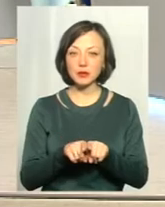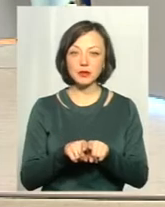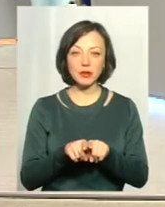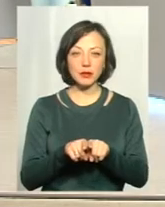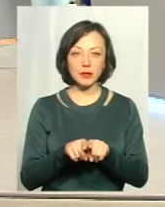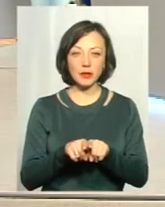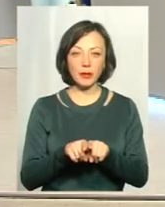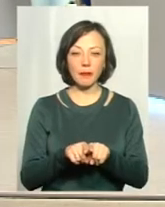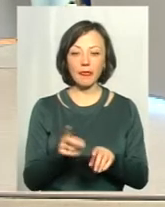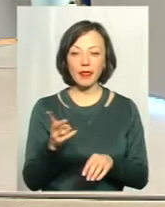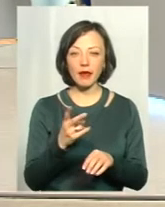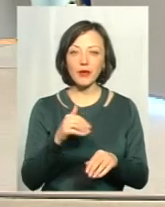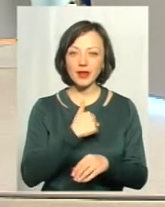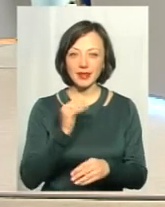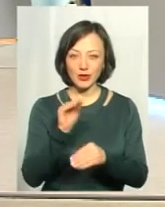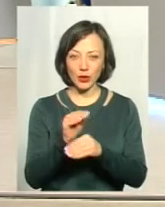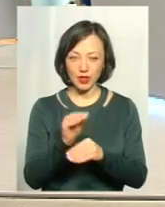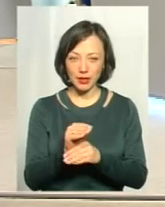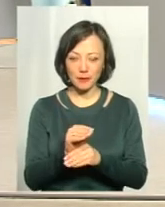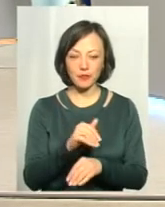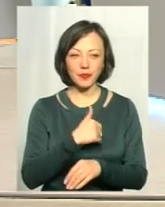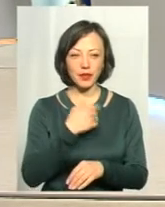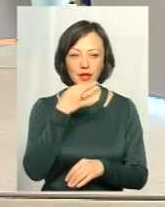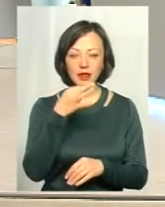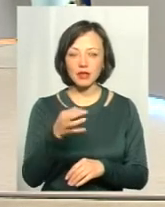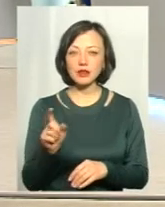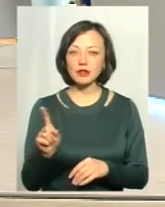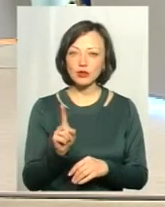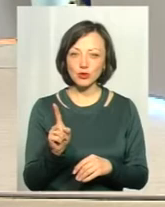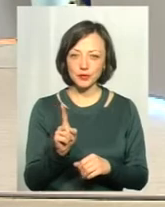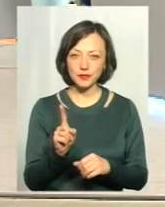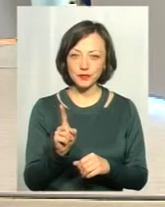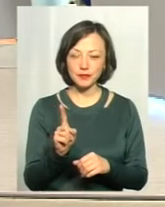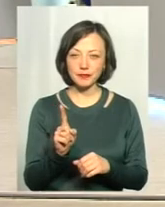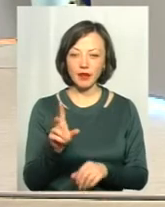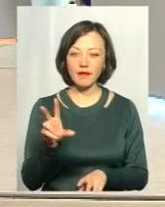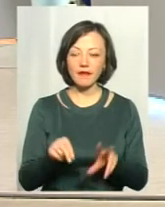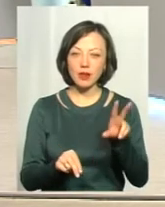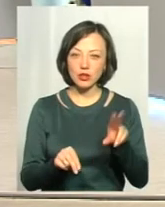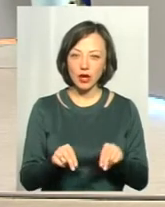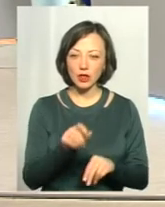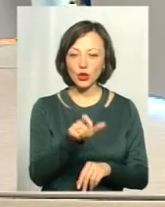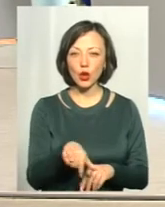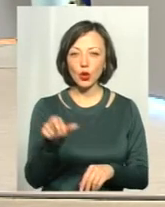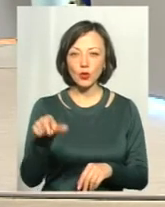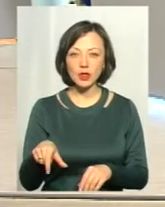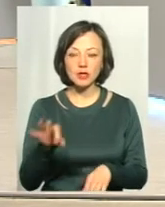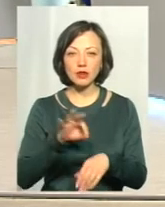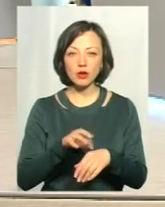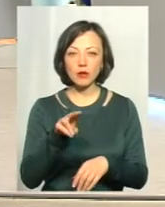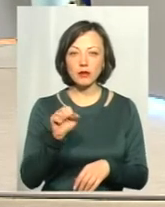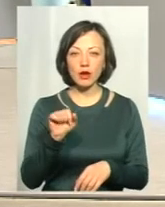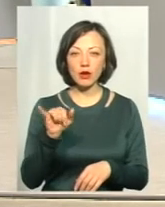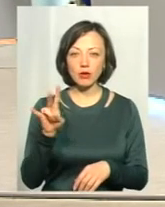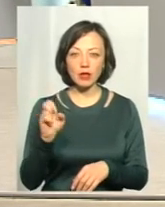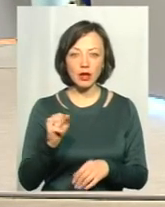Антоніна і пані Вікторі, так, ви хотіли щось додати? Да. Я хотіла сказати, що ну, вважається, що люди з синдромом Дауна не можуть